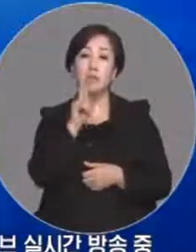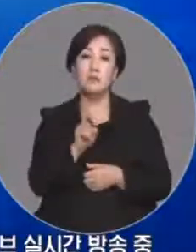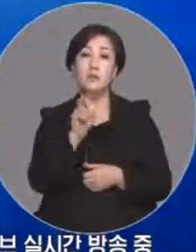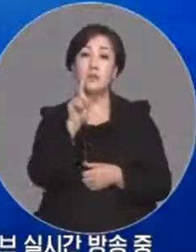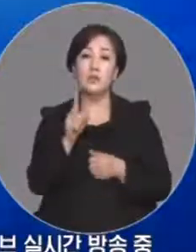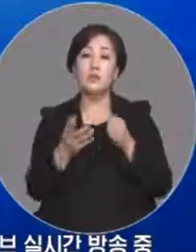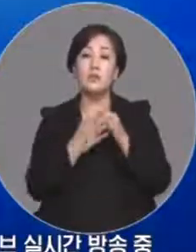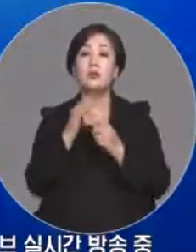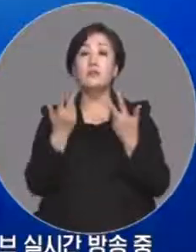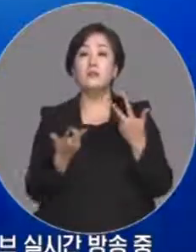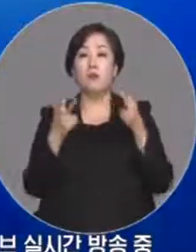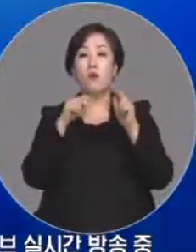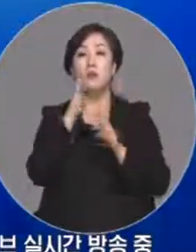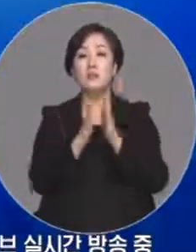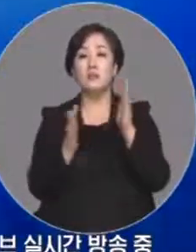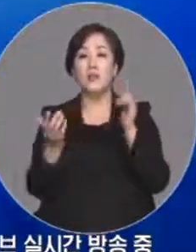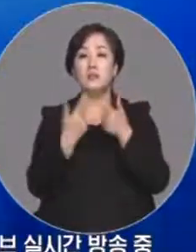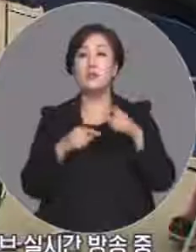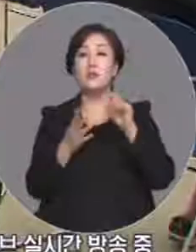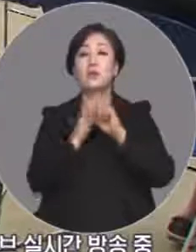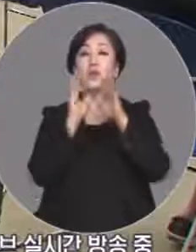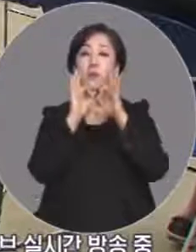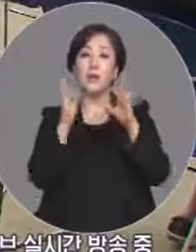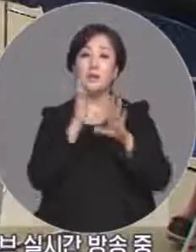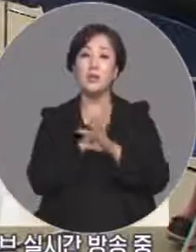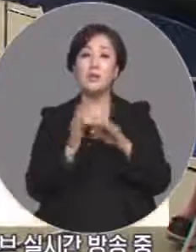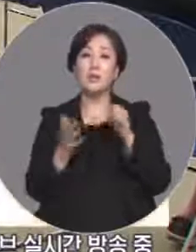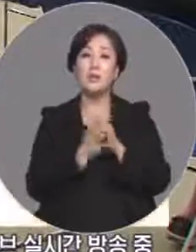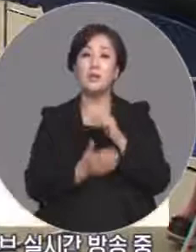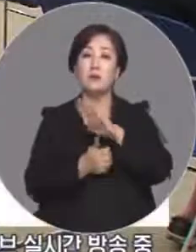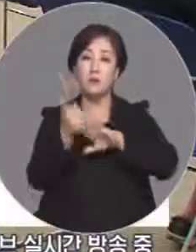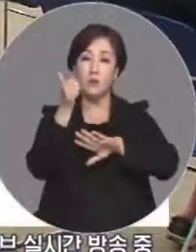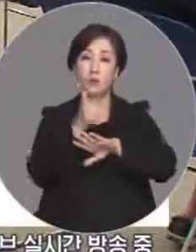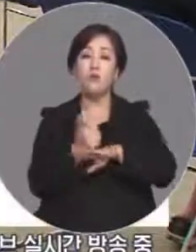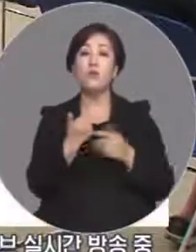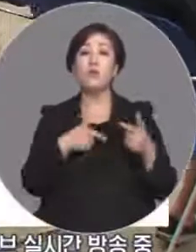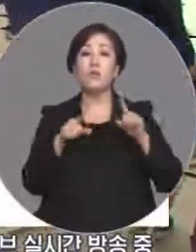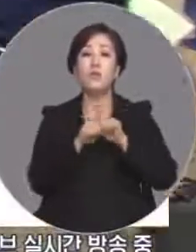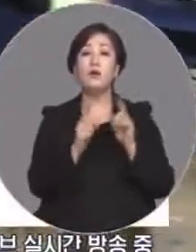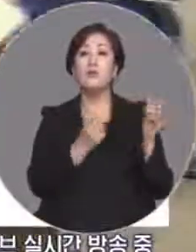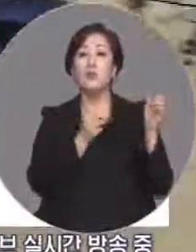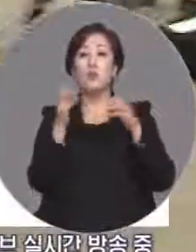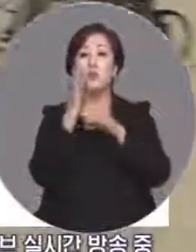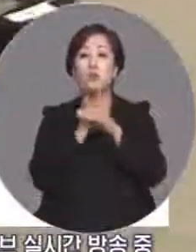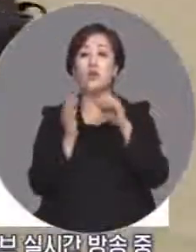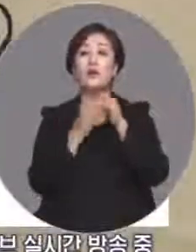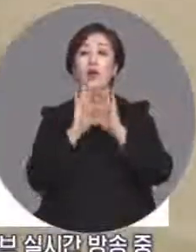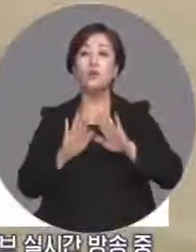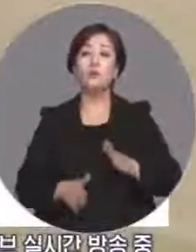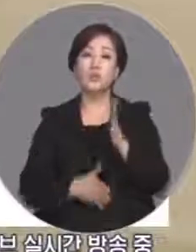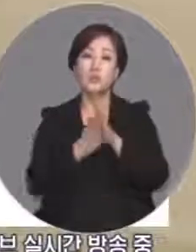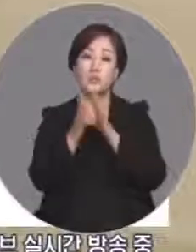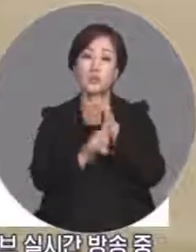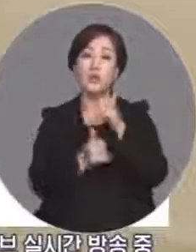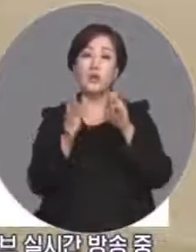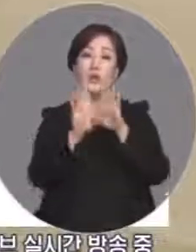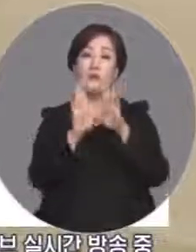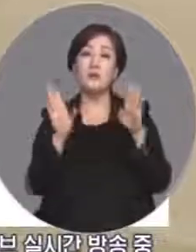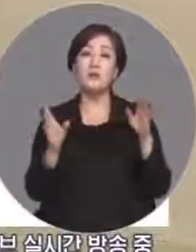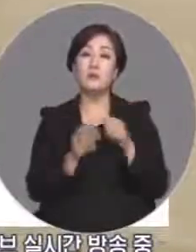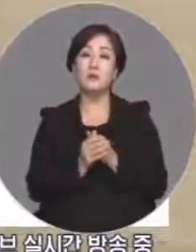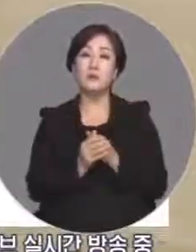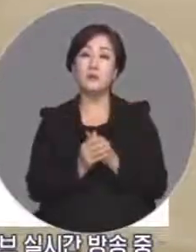2021년 정원산업박람회를 앞두고 박람회의 성공적인 개최를 위한 토론회가 오늘 오후 울산시 의회에서